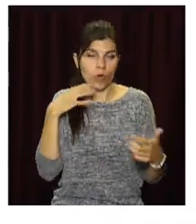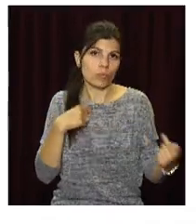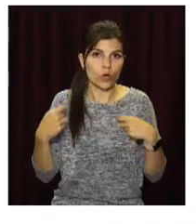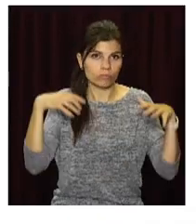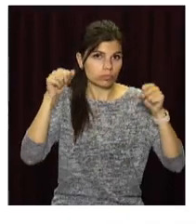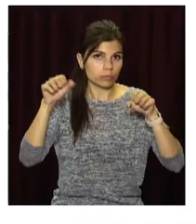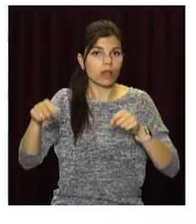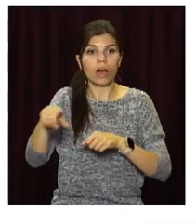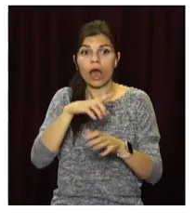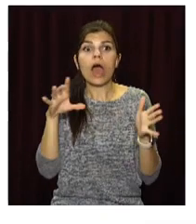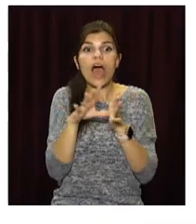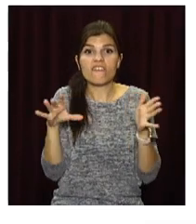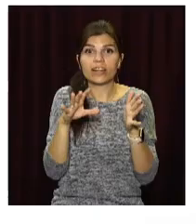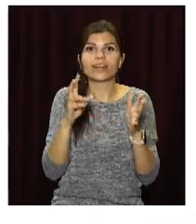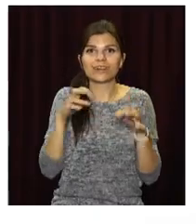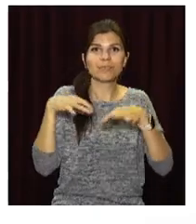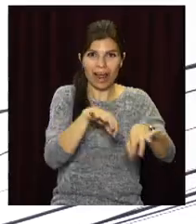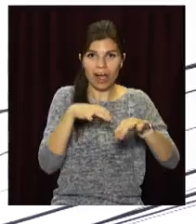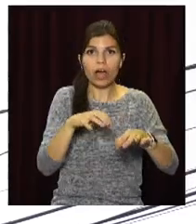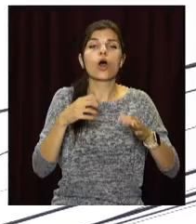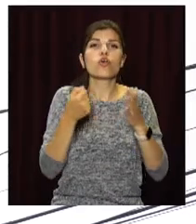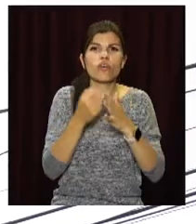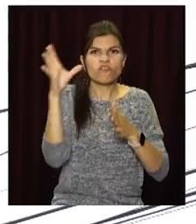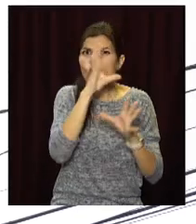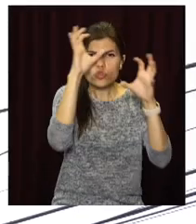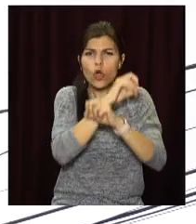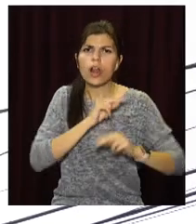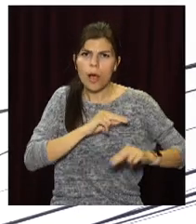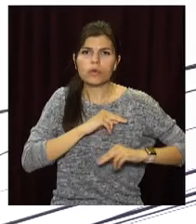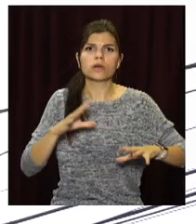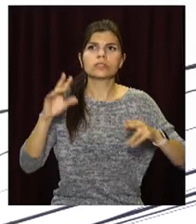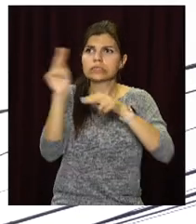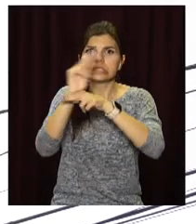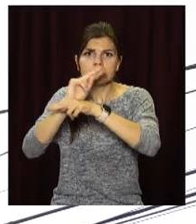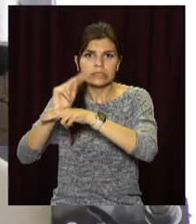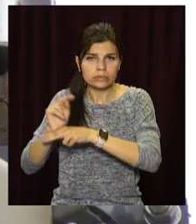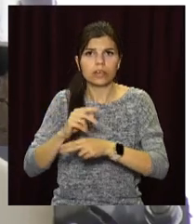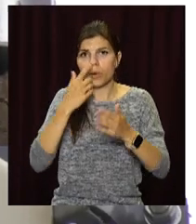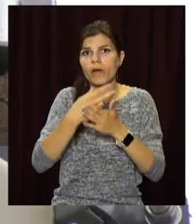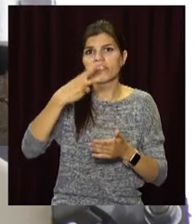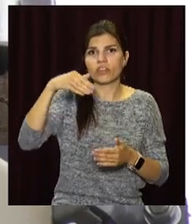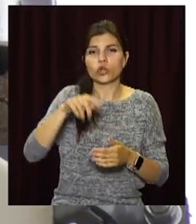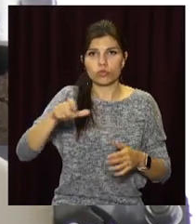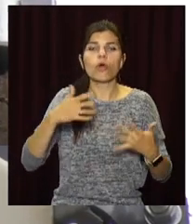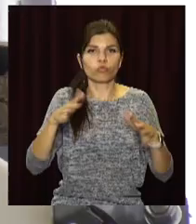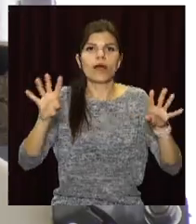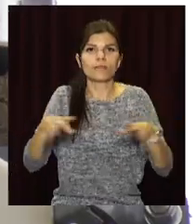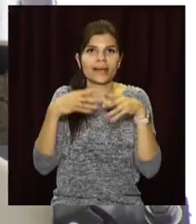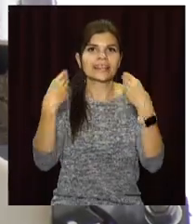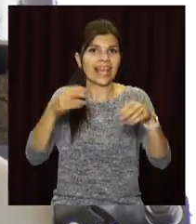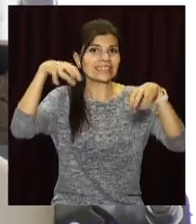бригади мусили працювати всю ніч. До ранку таки повернули світло у домівки понад 20 тисячам мешканців